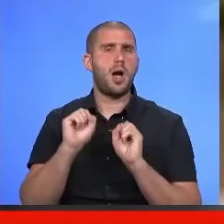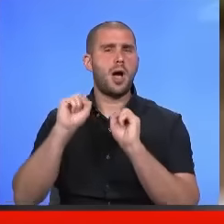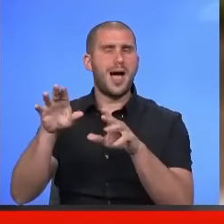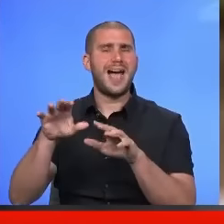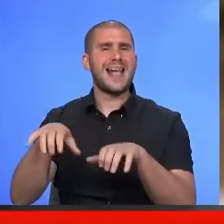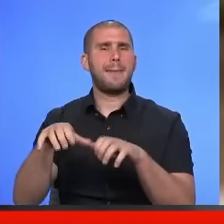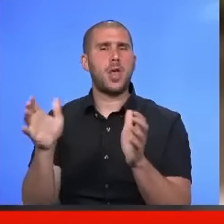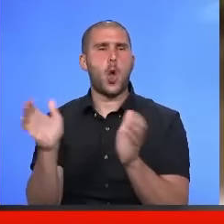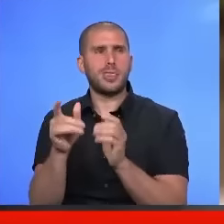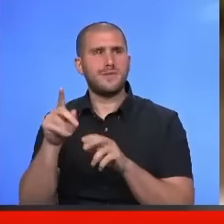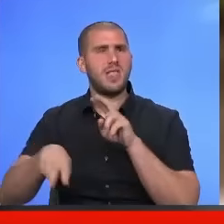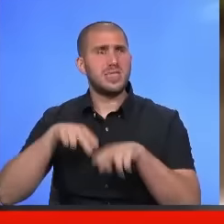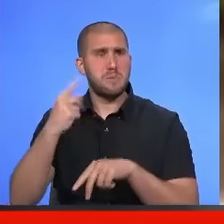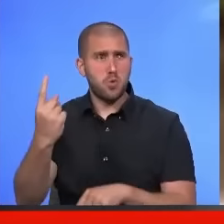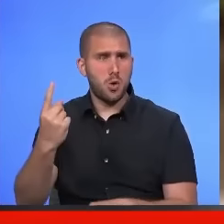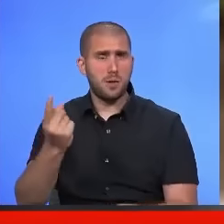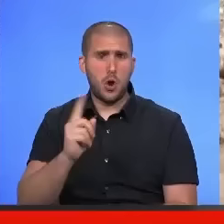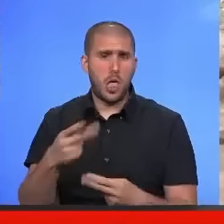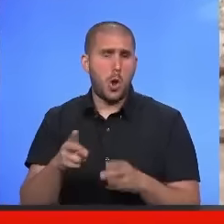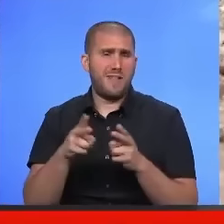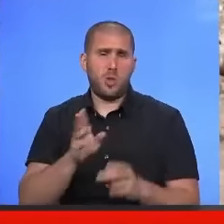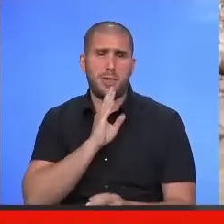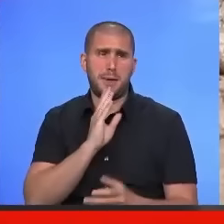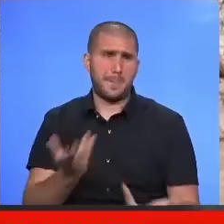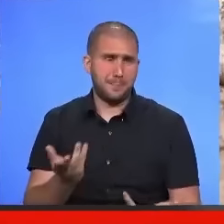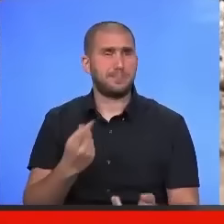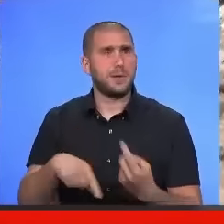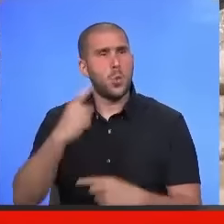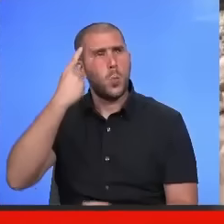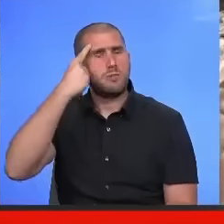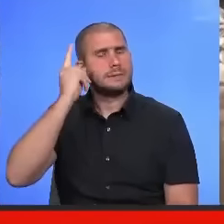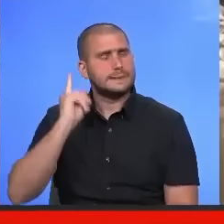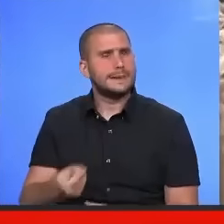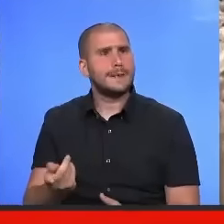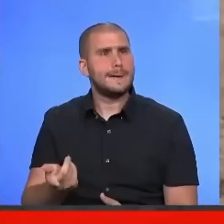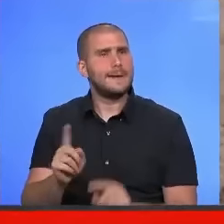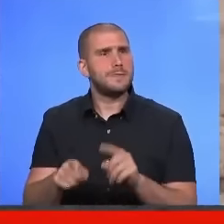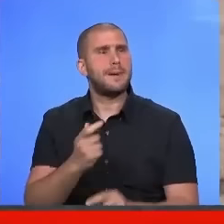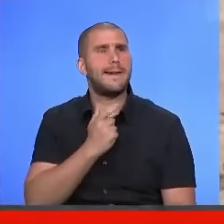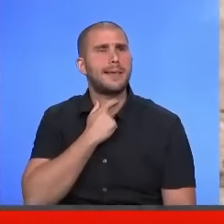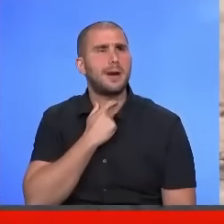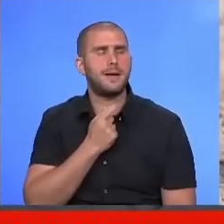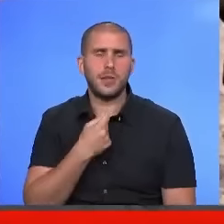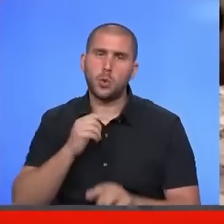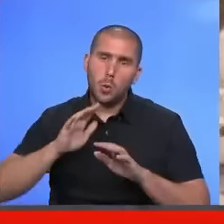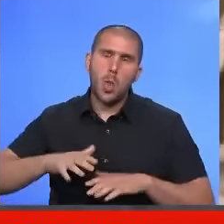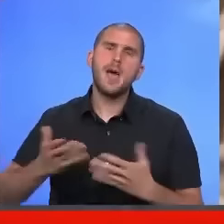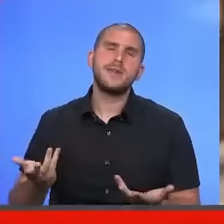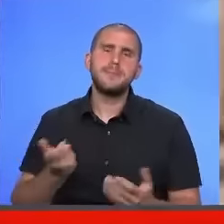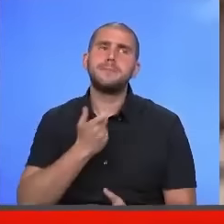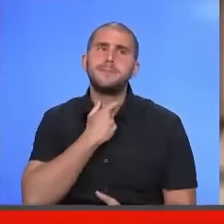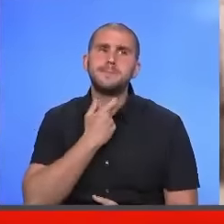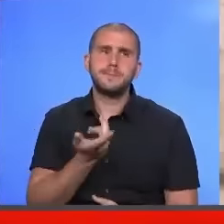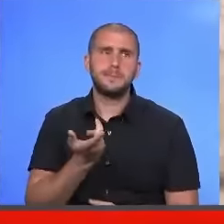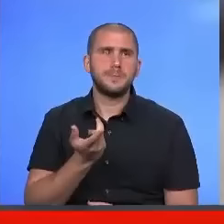לכלביות וטיפול בהם בכלביות לא פותר את הבעיה ואנחנו חושבים שצריך לפעמים אין בריירה ואנחנו לא